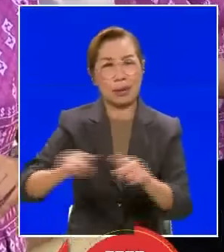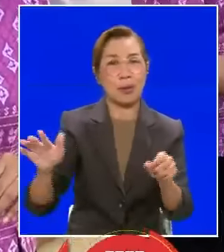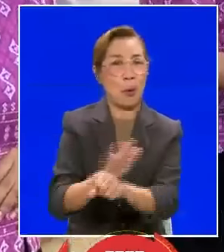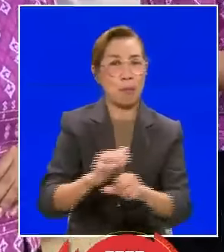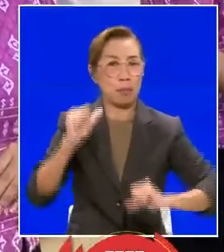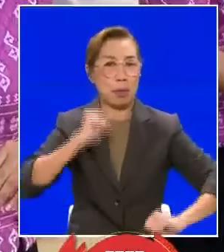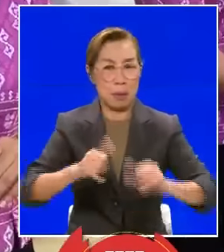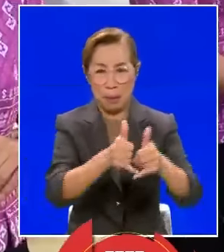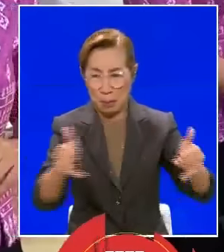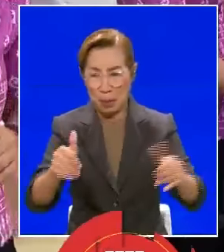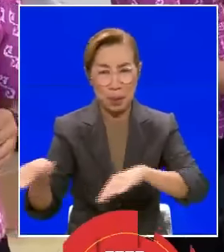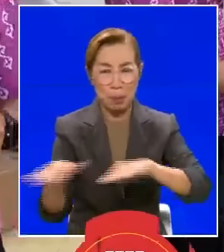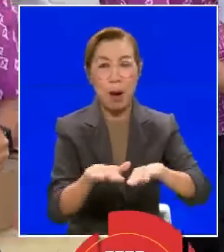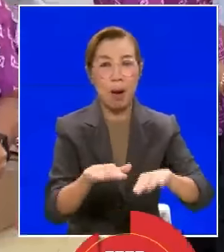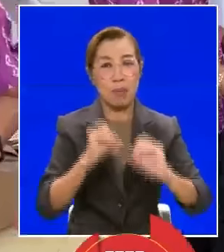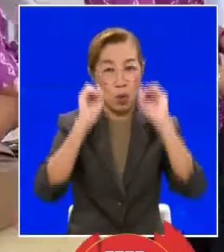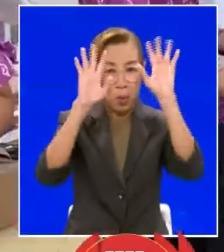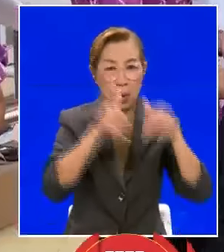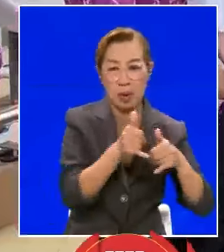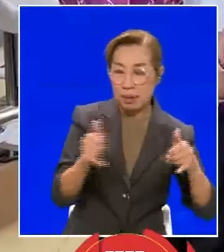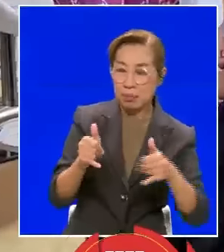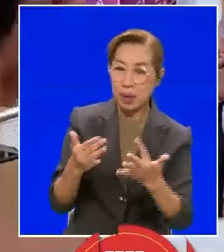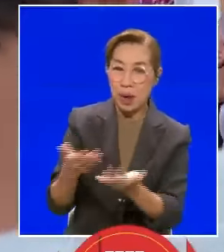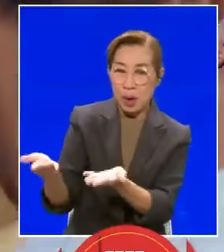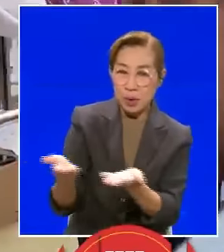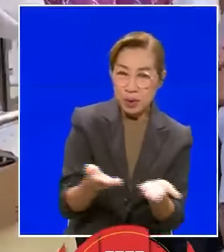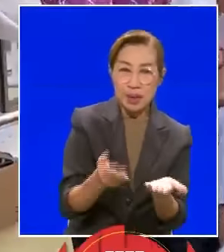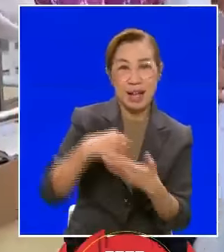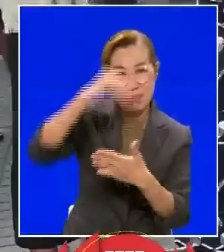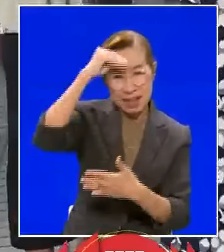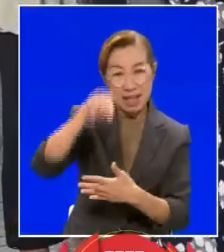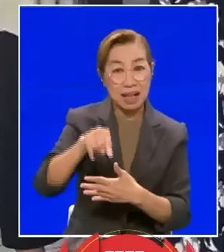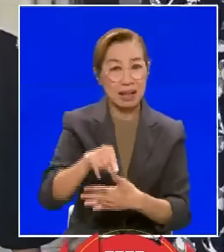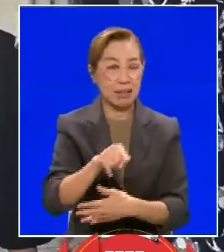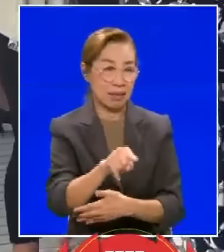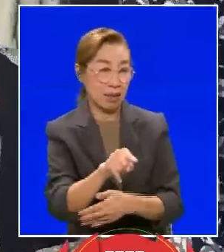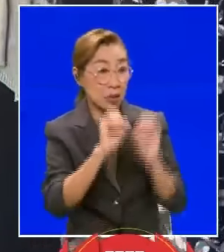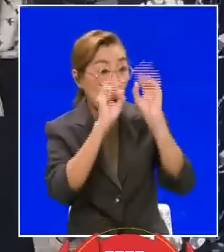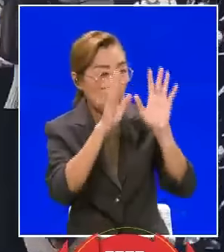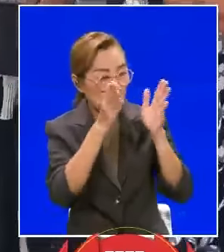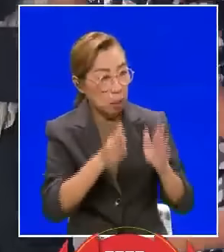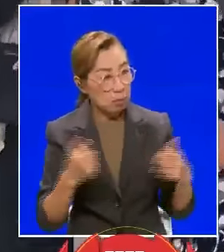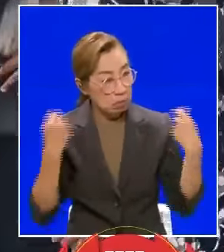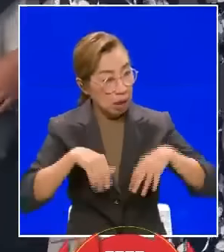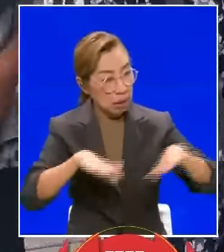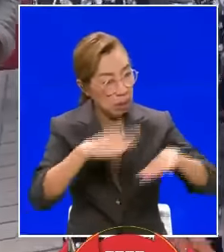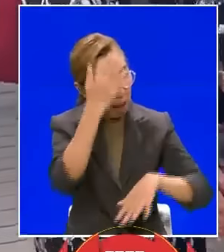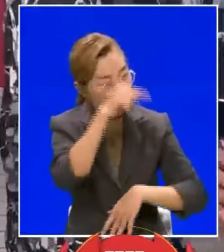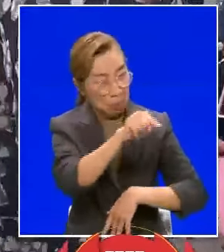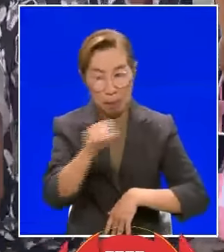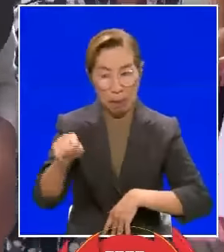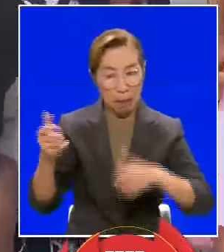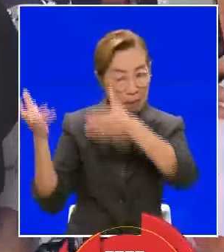เลยฮะออกมารับนักเรียนอันนี้ต้องถามคุณครูที่ไม่แต่งนี่ต้องอ่านกลุ่มไลน์นะแต่งให้ครบๆนะครูนะไหนๆก็ม